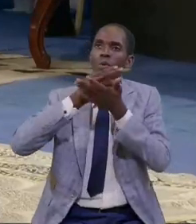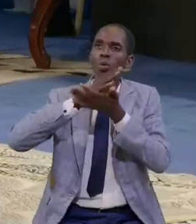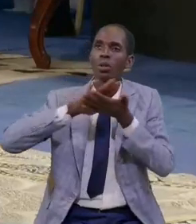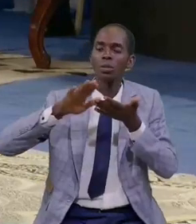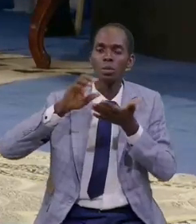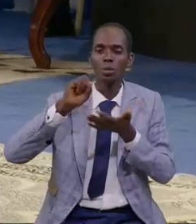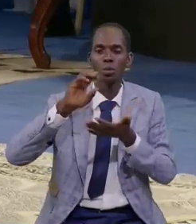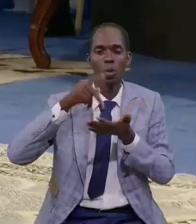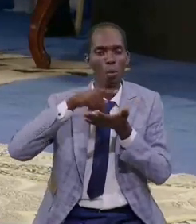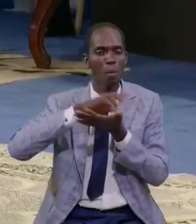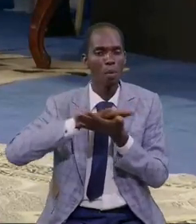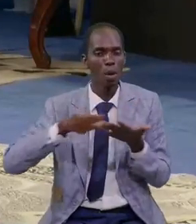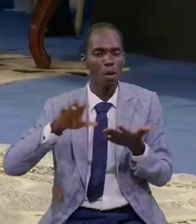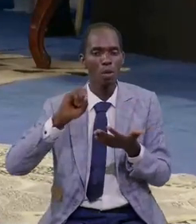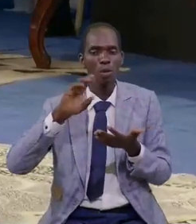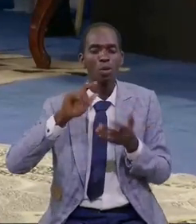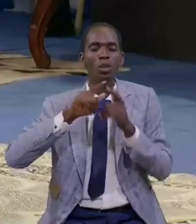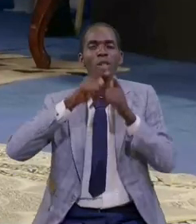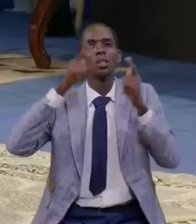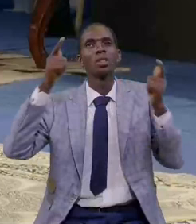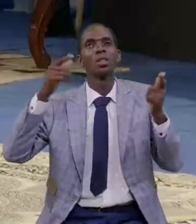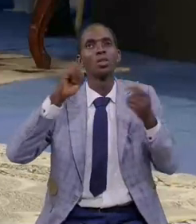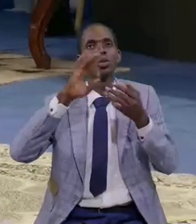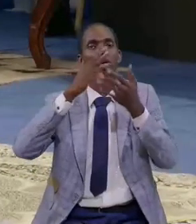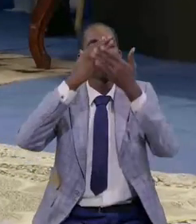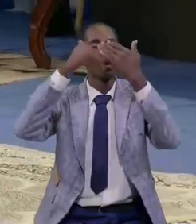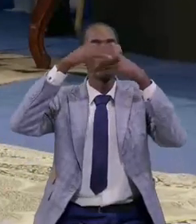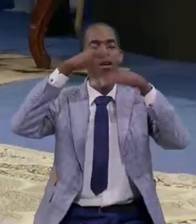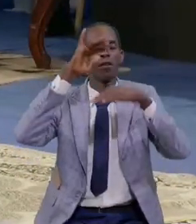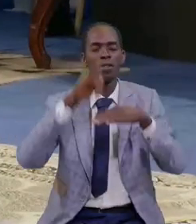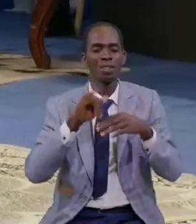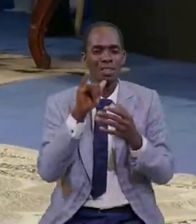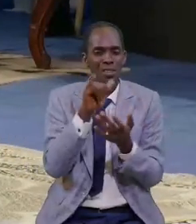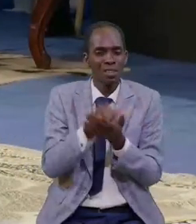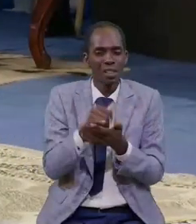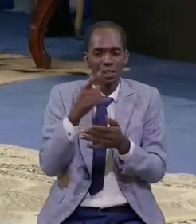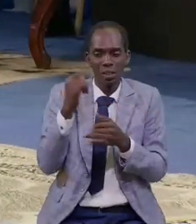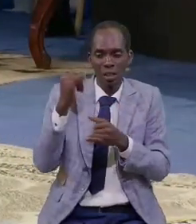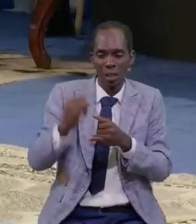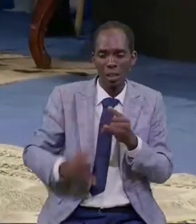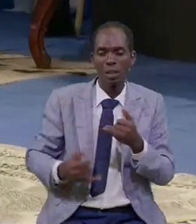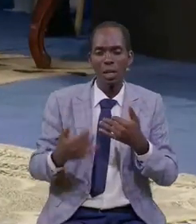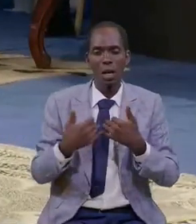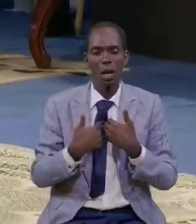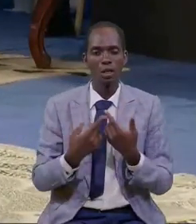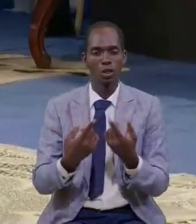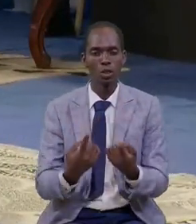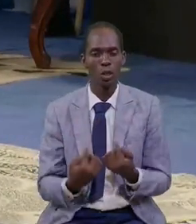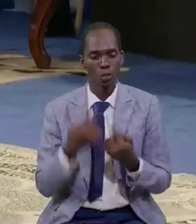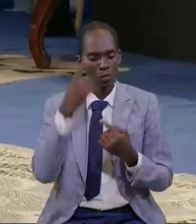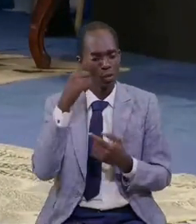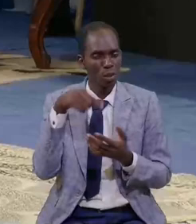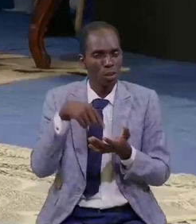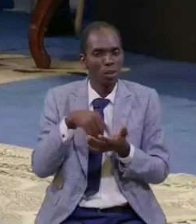grand qui est si céleste que la fin était venue pour cette femme non quand tu